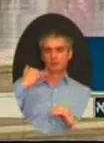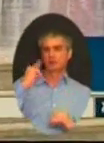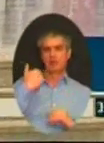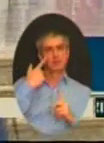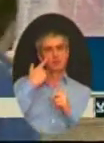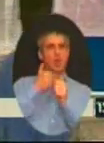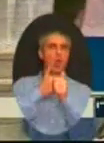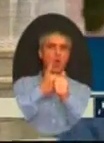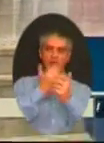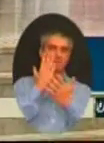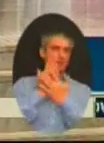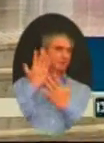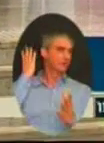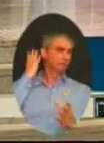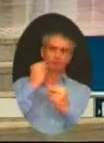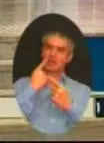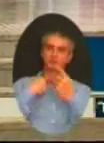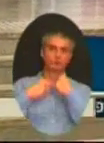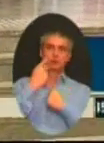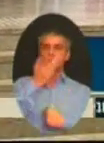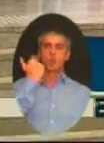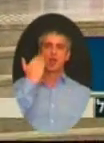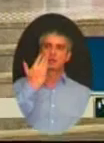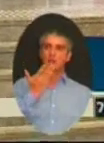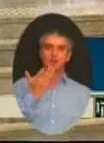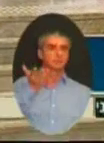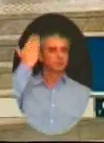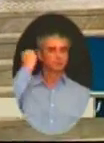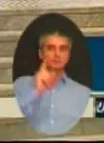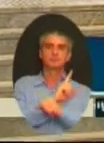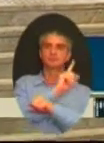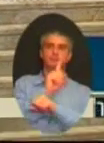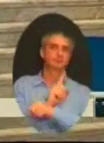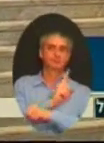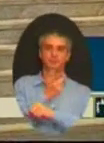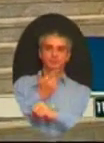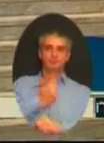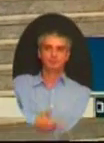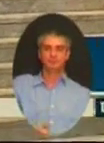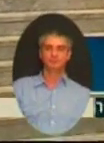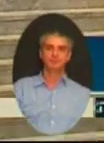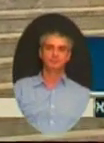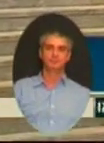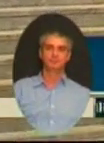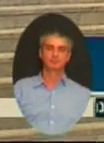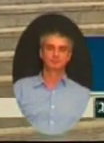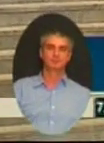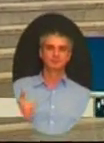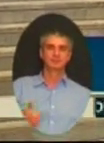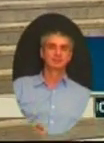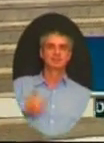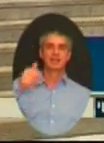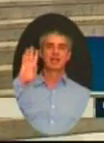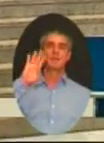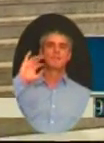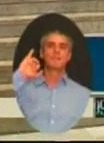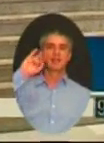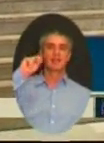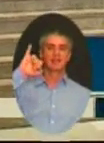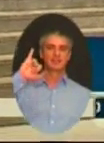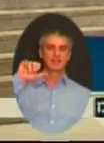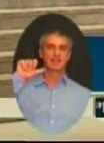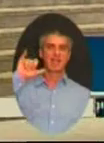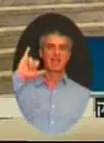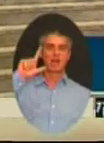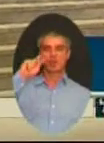אני עוקב אחריו כבר כמה וכמה שנים, הוא היה עוד מימי השר בני אילון למנוח, שעסק מאוד מאוד בחיבור